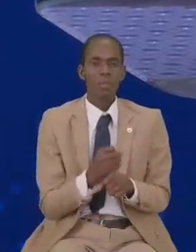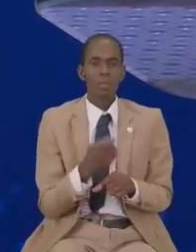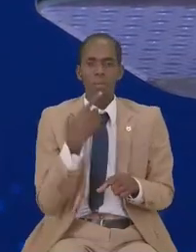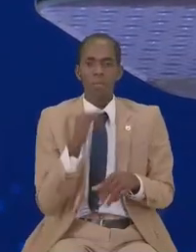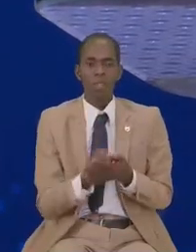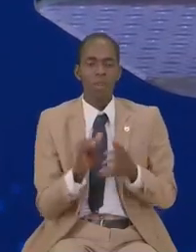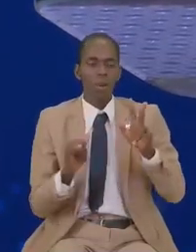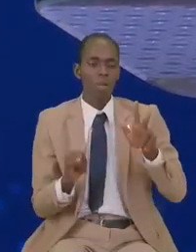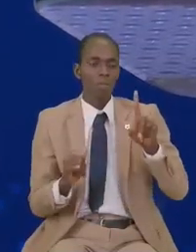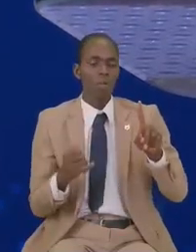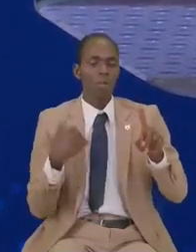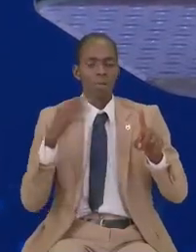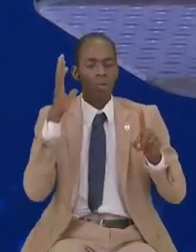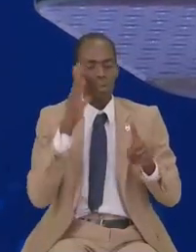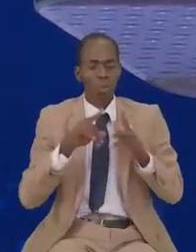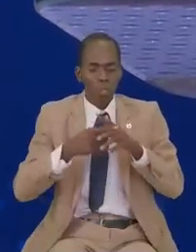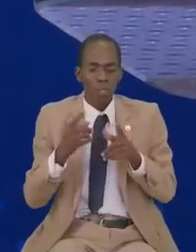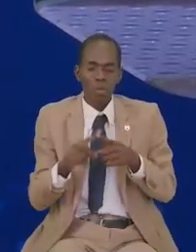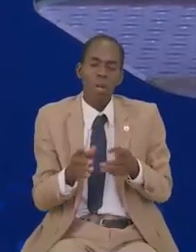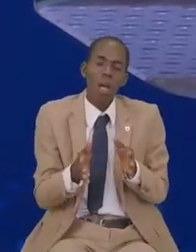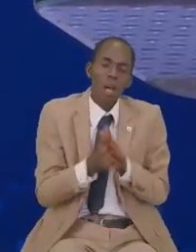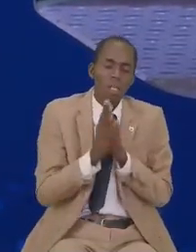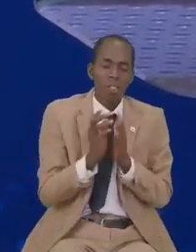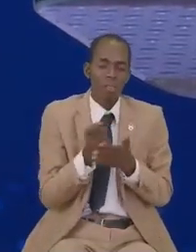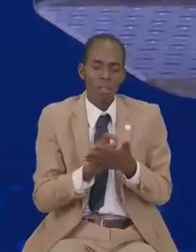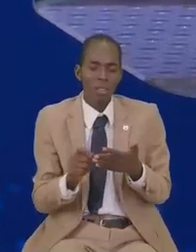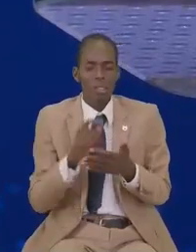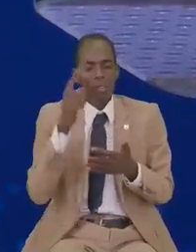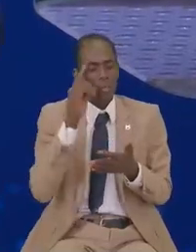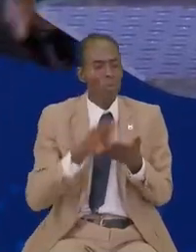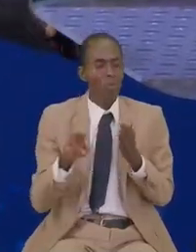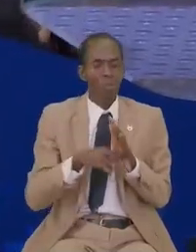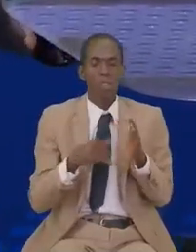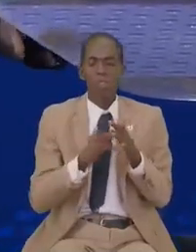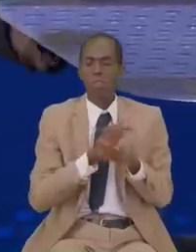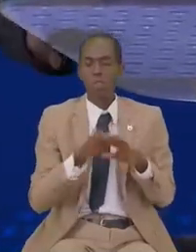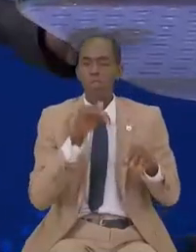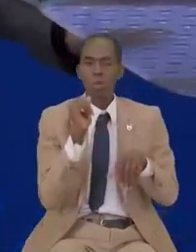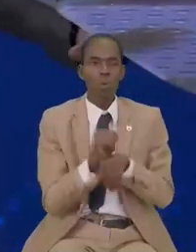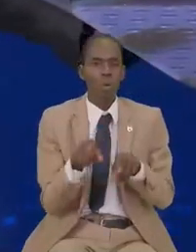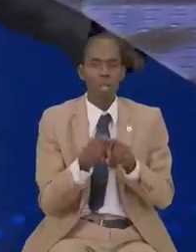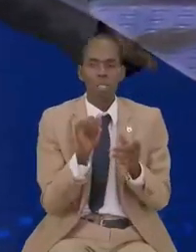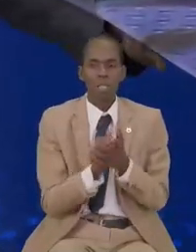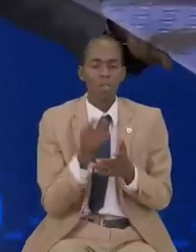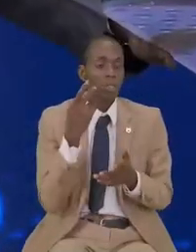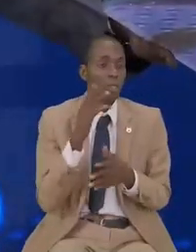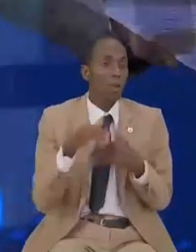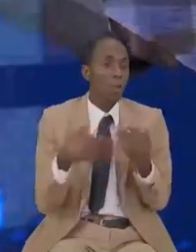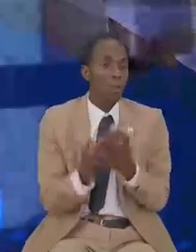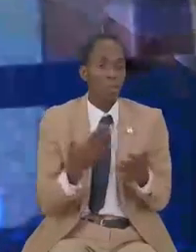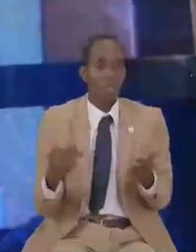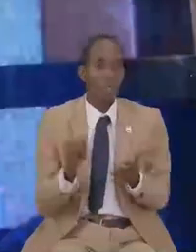va prendre la résolution. Cela ne travaille pas de cette manière. Parce que tout ce que tu as fait au cours de